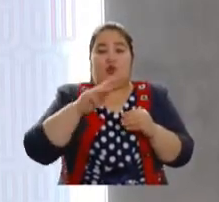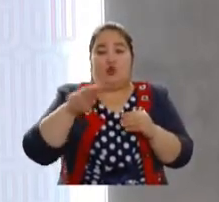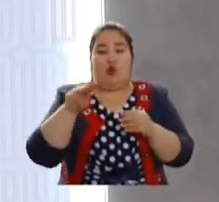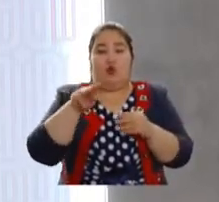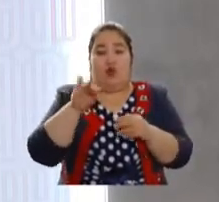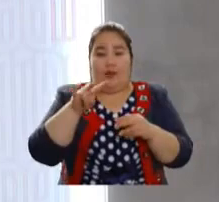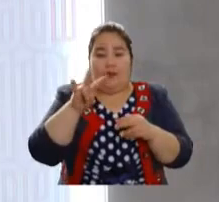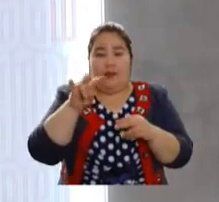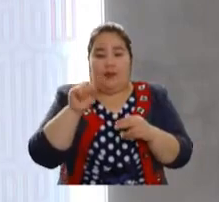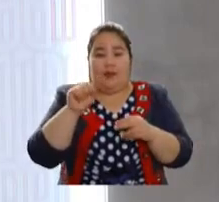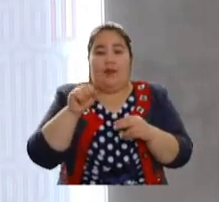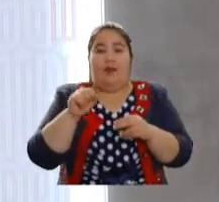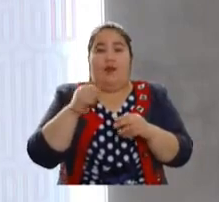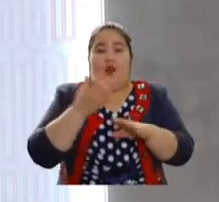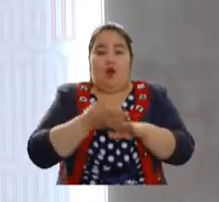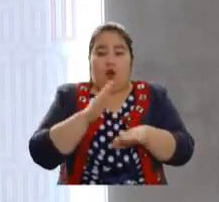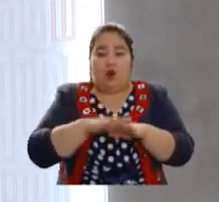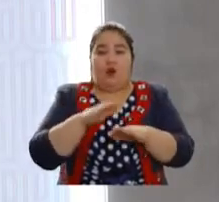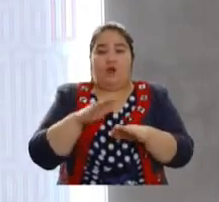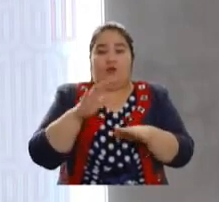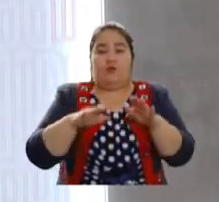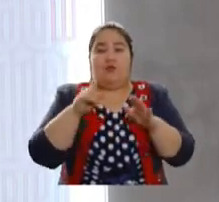145,3 million tonna, ya'ni bu